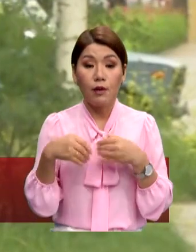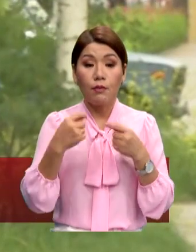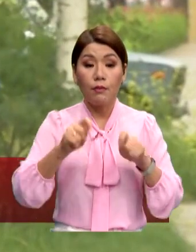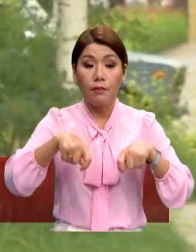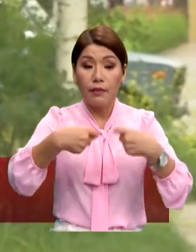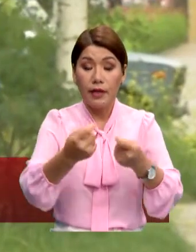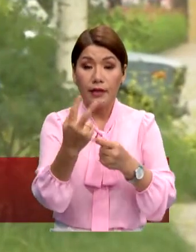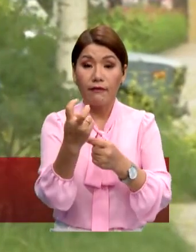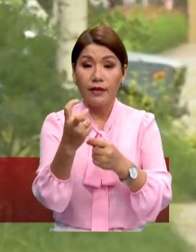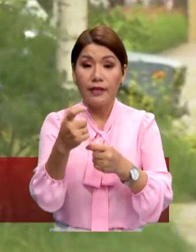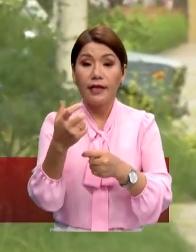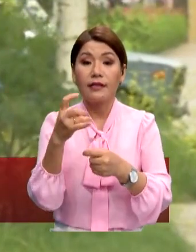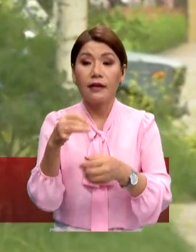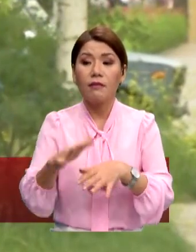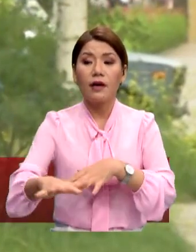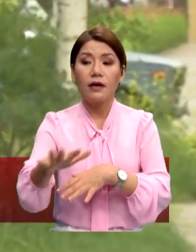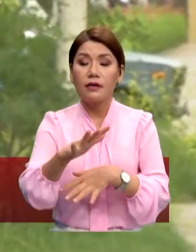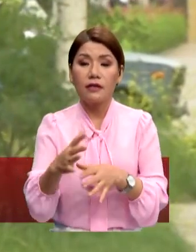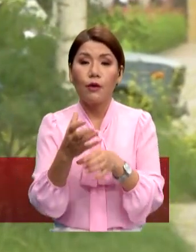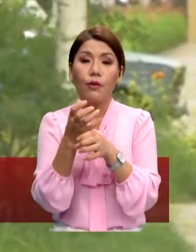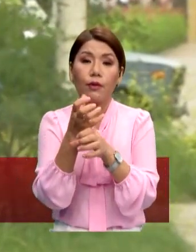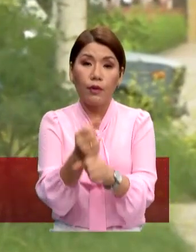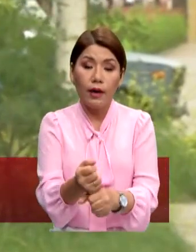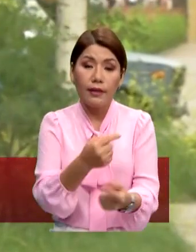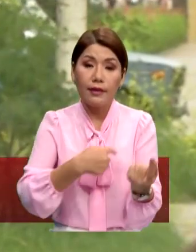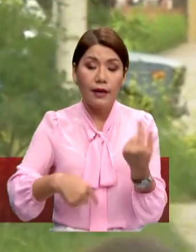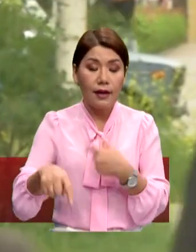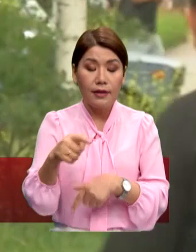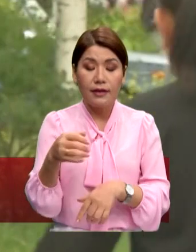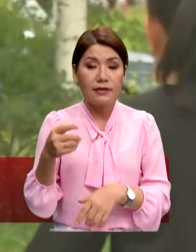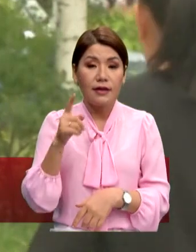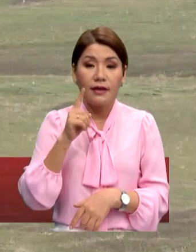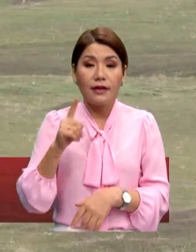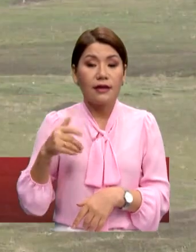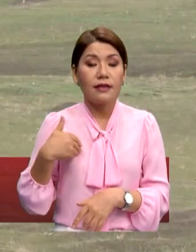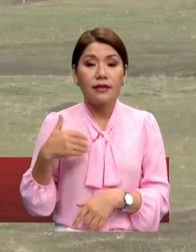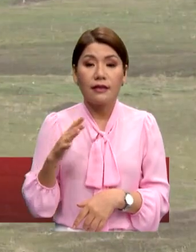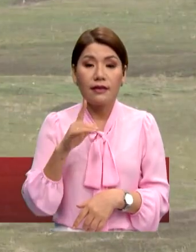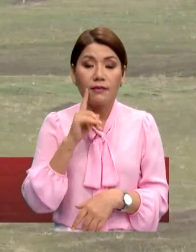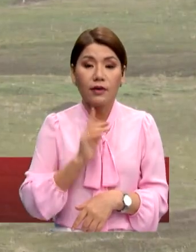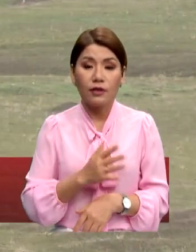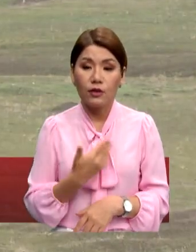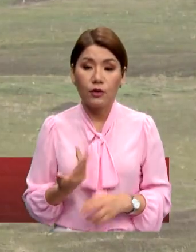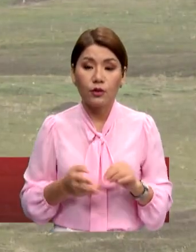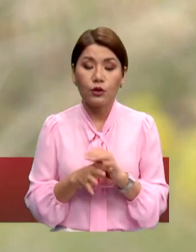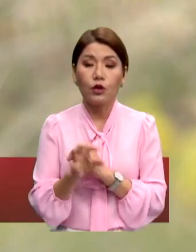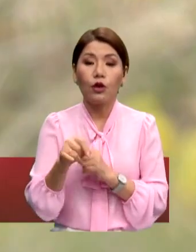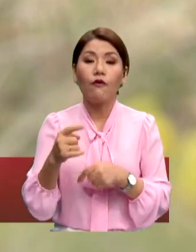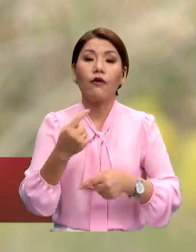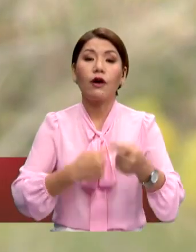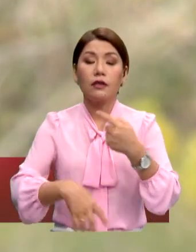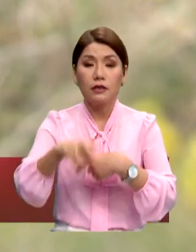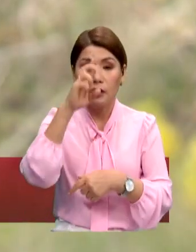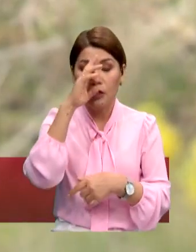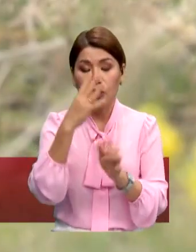еще 200 гектаров. Посевная территория сокращается, для нас это невыгодно. С начала года уже возвращено